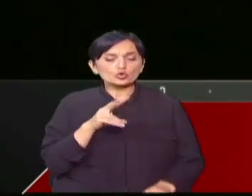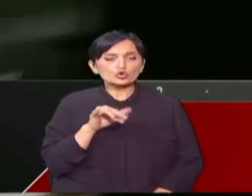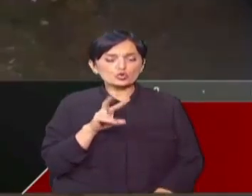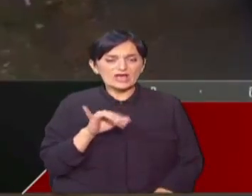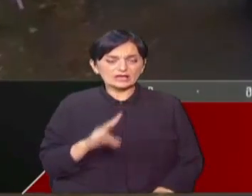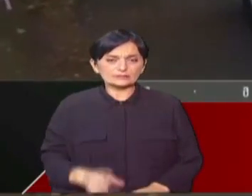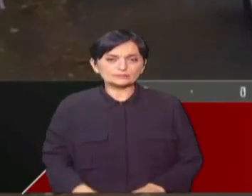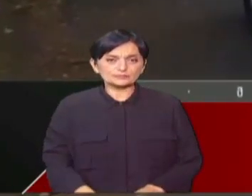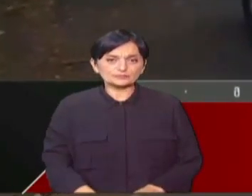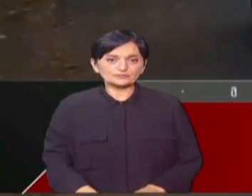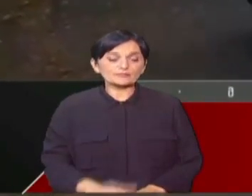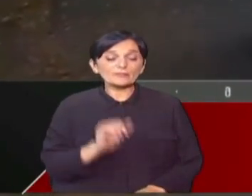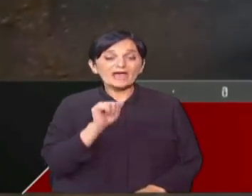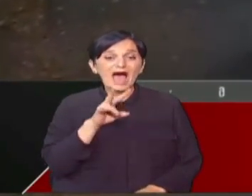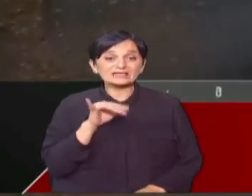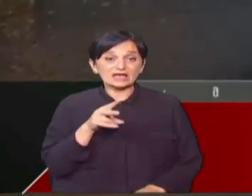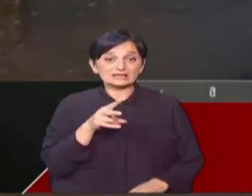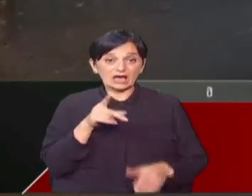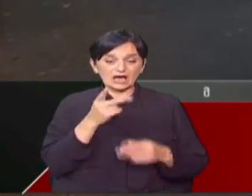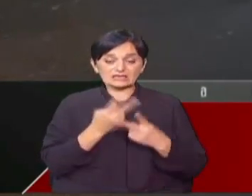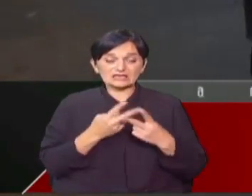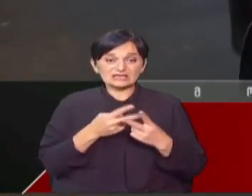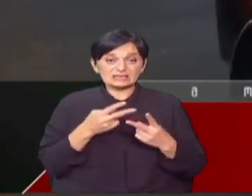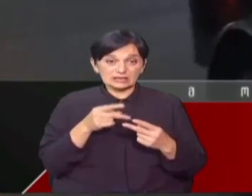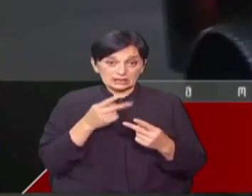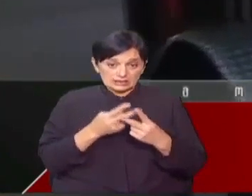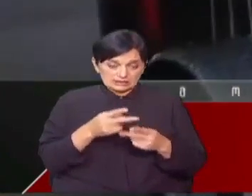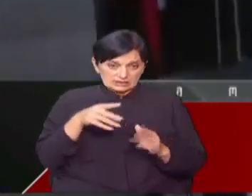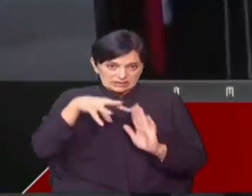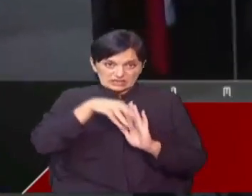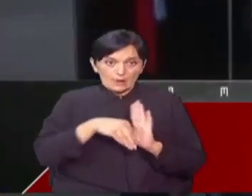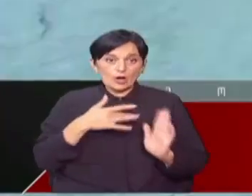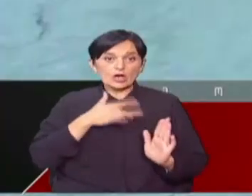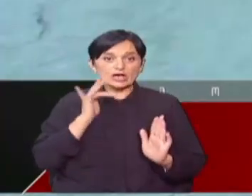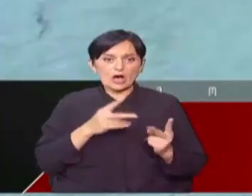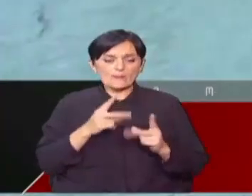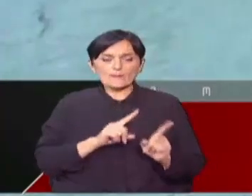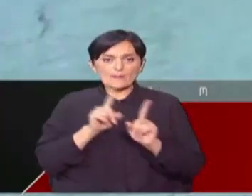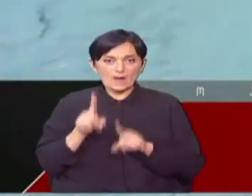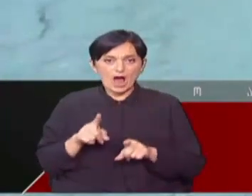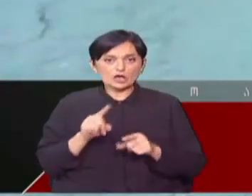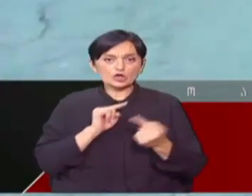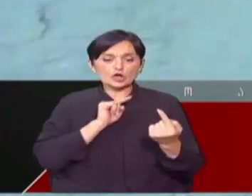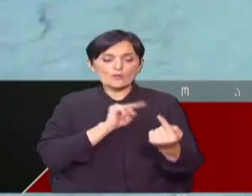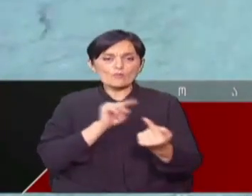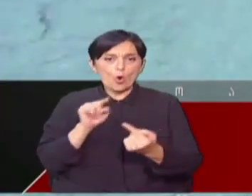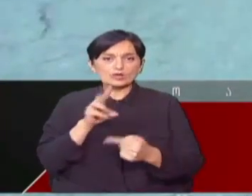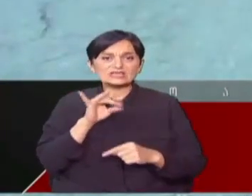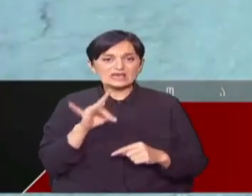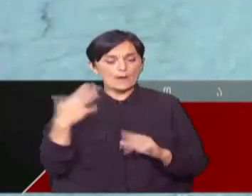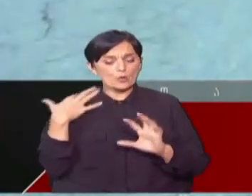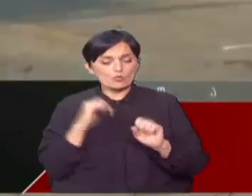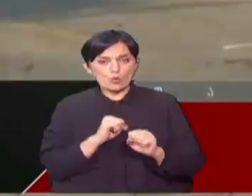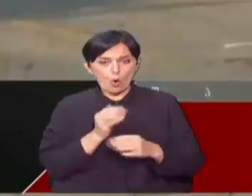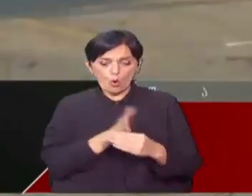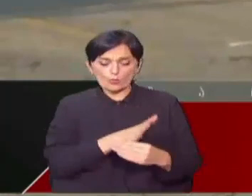ჯულიანი. Atlantași საპატიმროსთან გამკაცრებული უსაფრთხოების ზომების პარალელურად შეკრებილი იყვნენ ტრამპის მოწინააღმდეგეები და